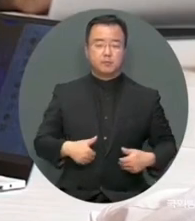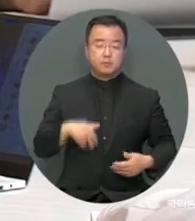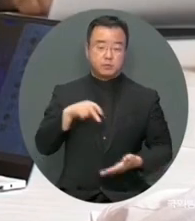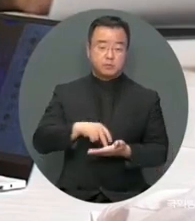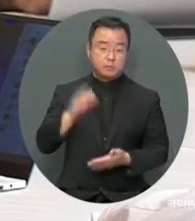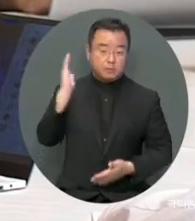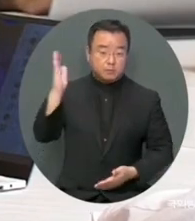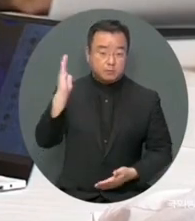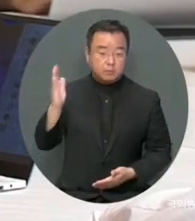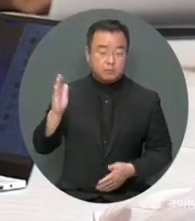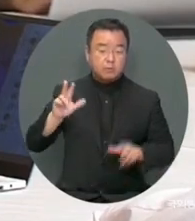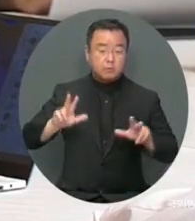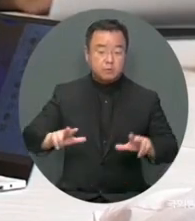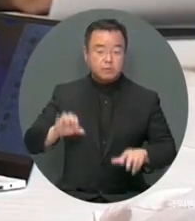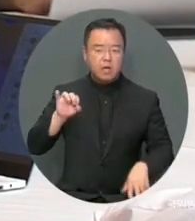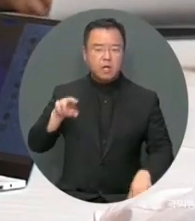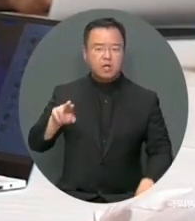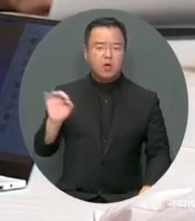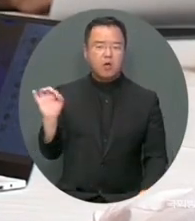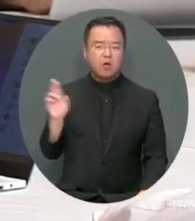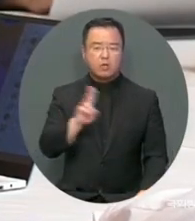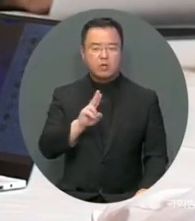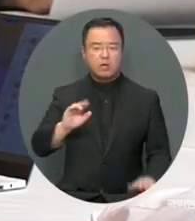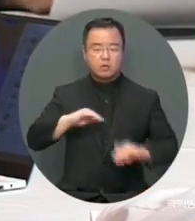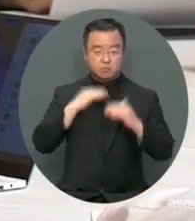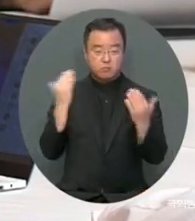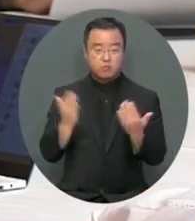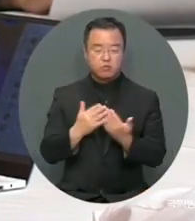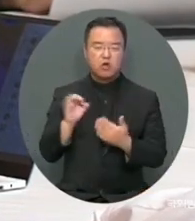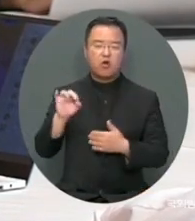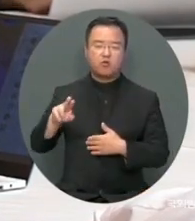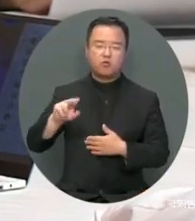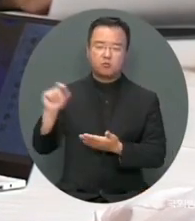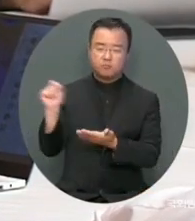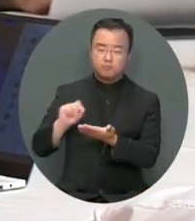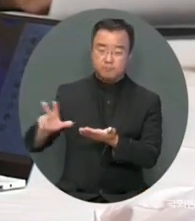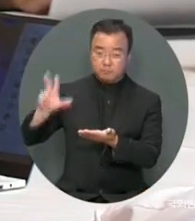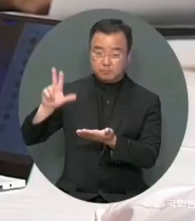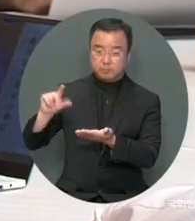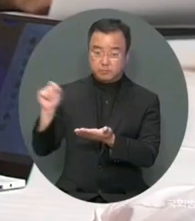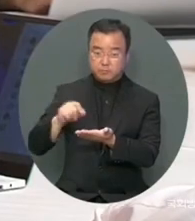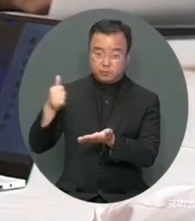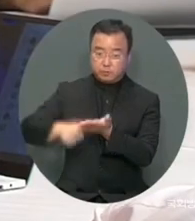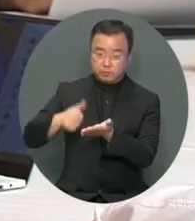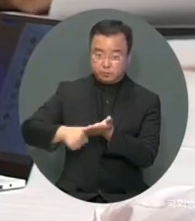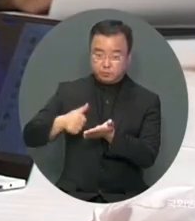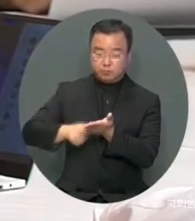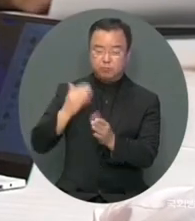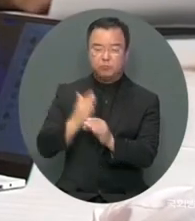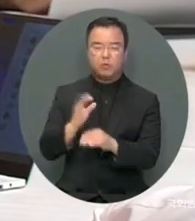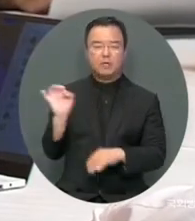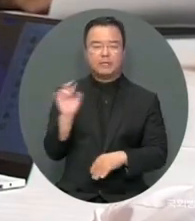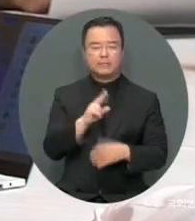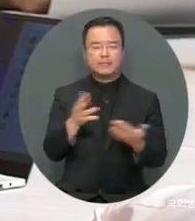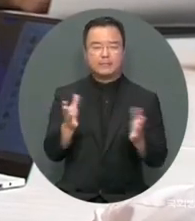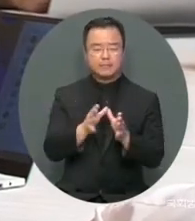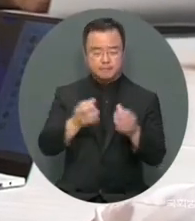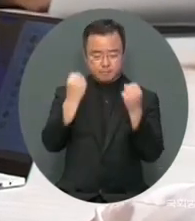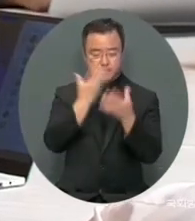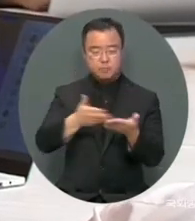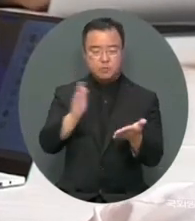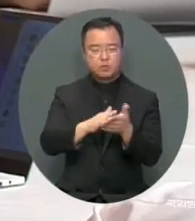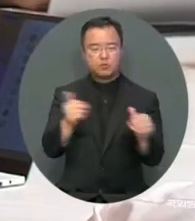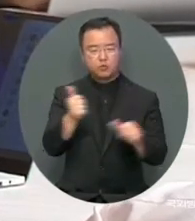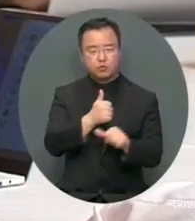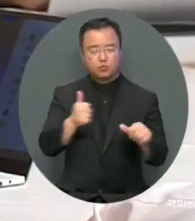하는데요. 지금 현재 여야 모두 뭐 여당에서는 서약도 받고 있고 야당 혁신위에서는 이 우리가 이걸 내려놓자